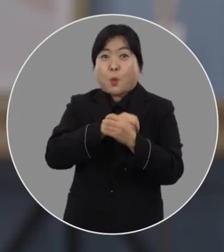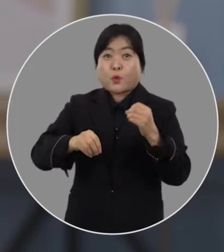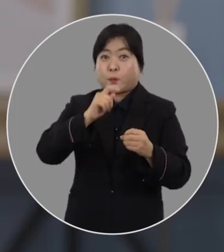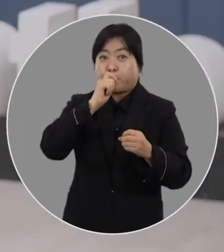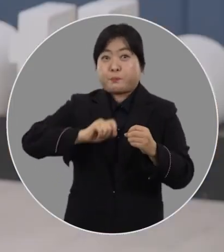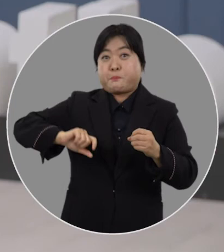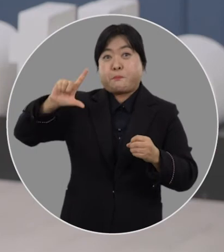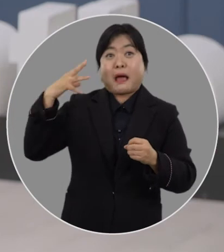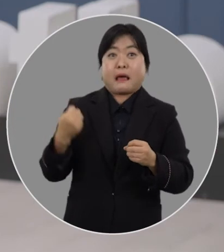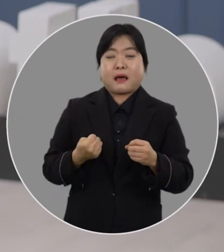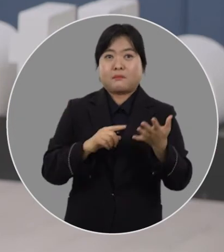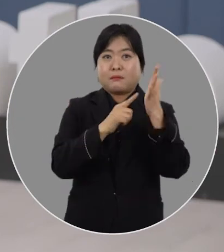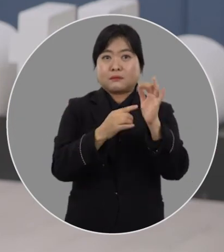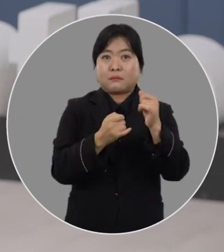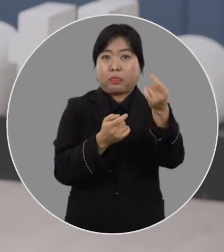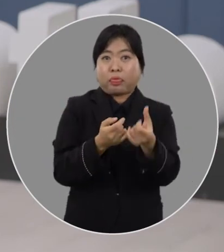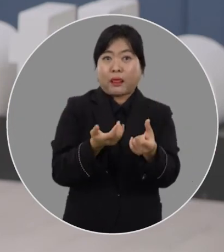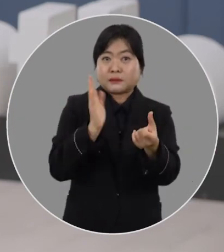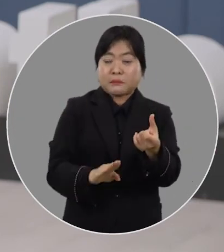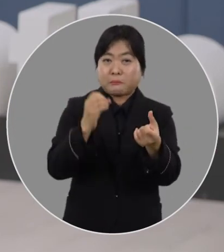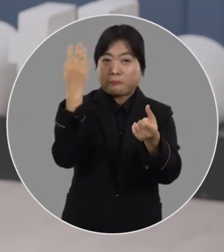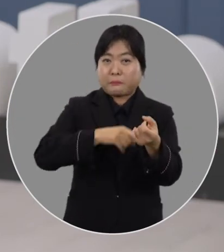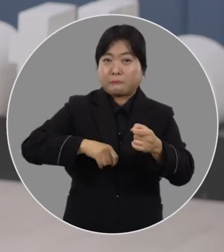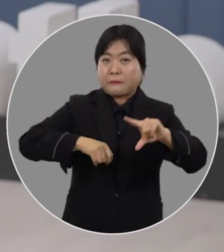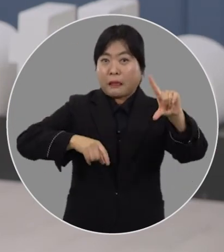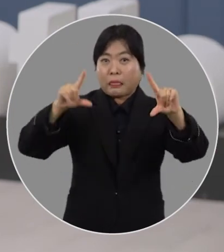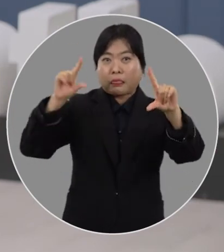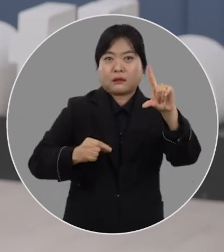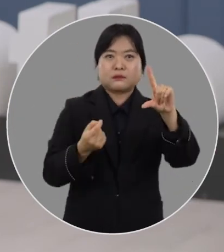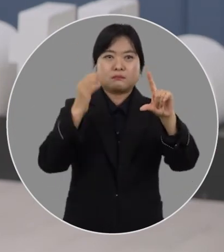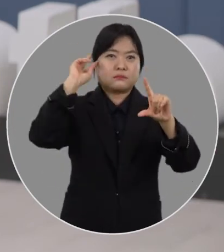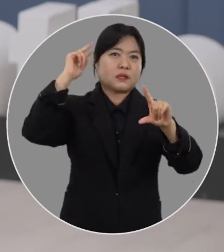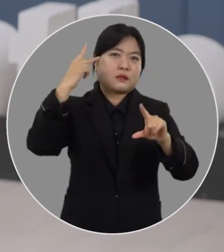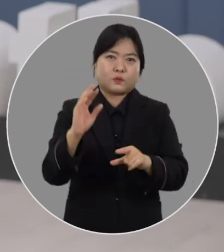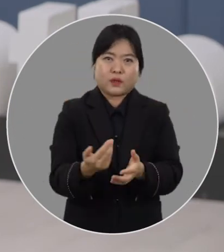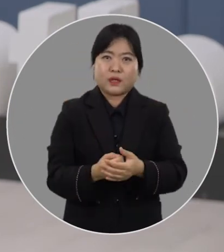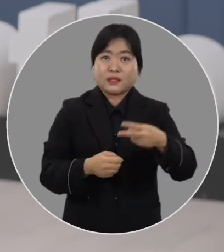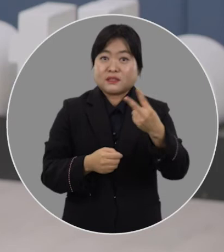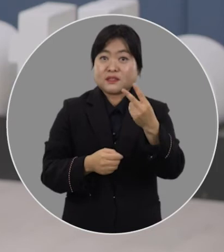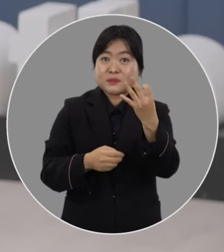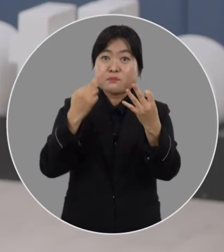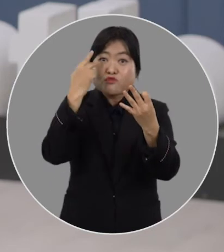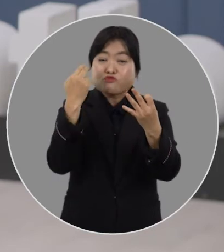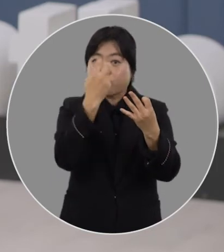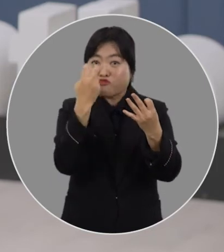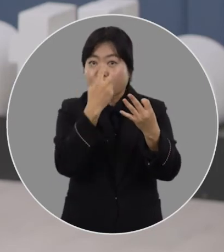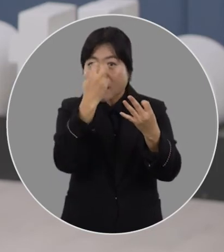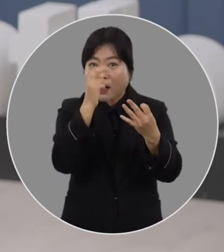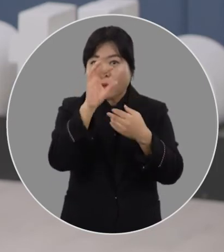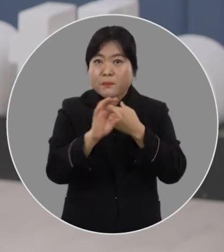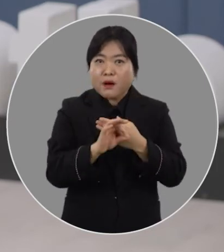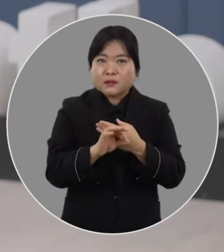겁니다. 미국의 여론조사 기관인 퓨 리서치 센터는 2014년에 실시한 조사를 통해서